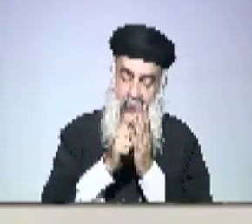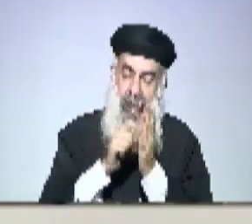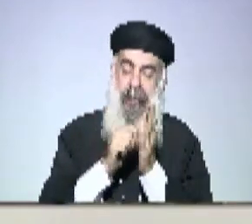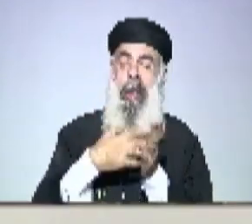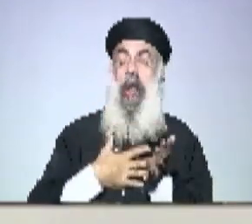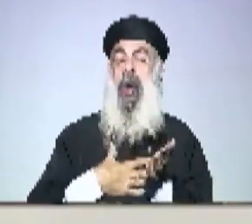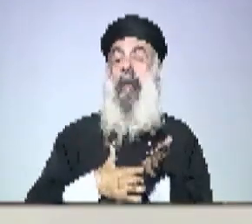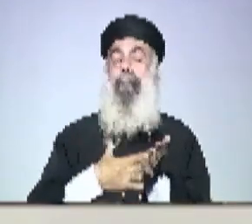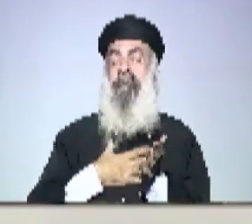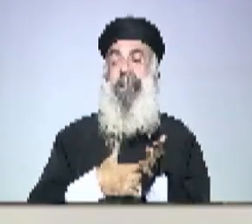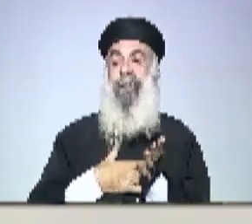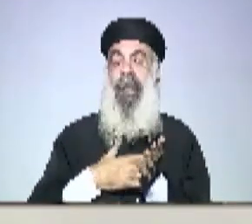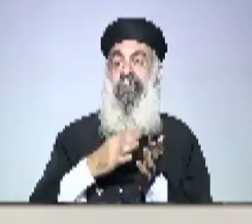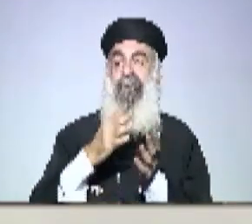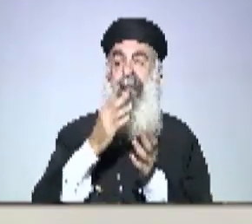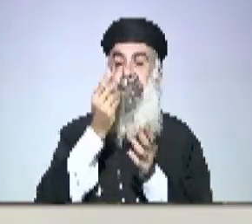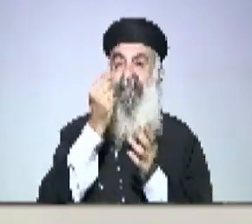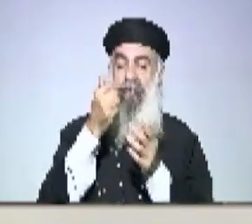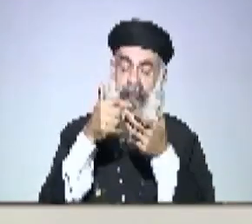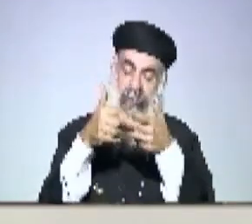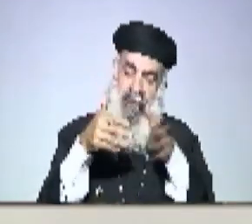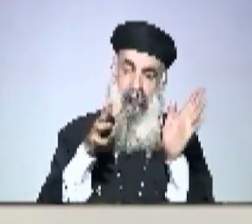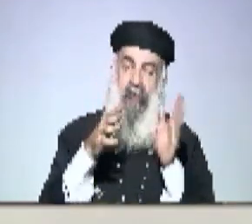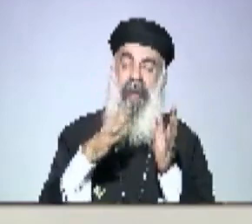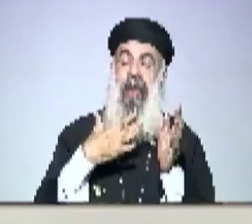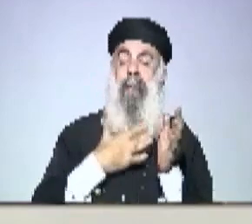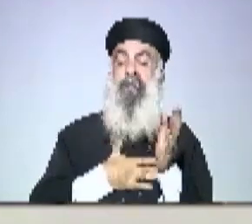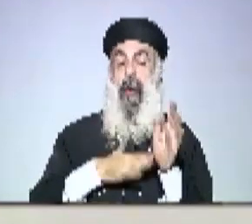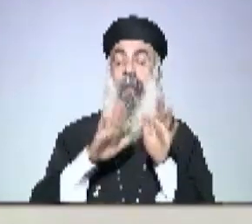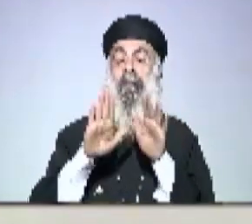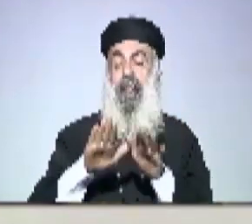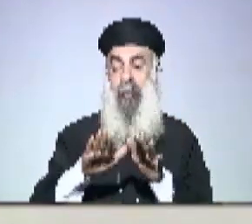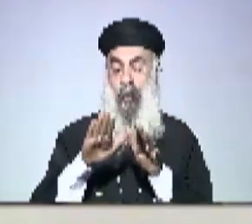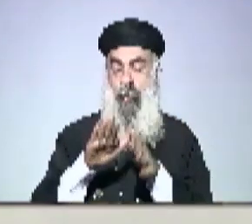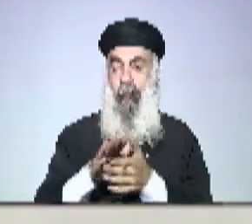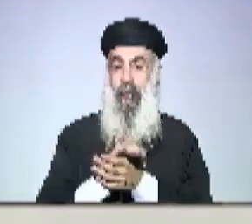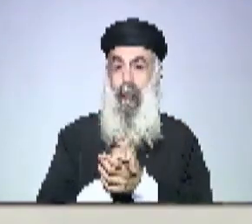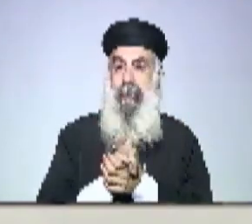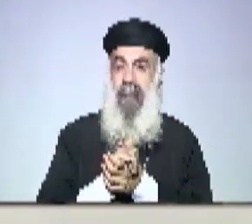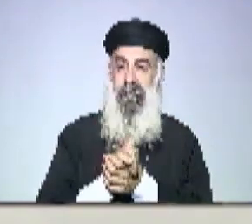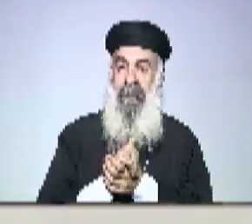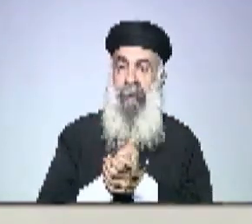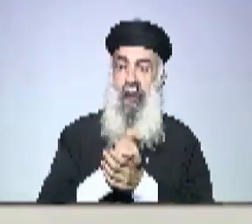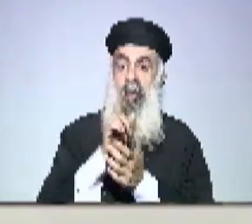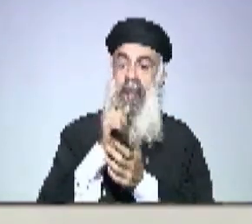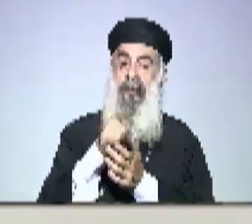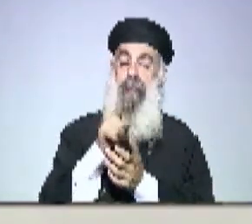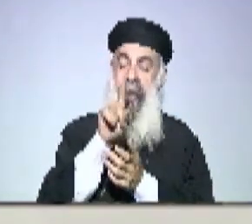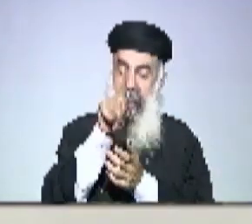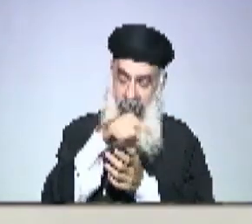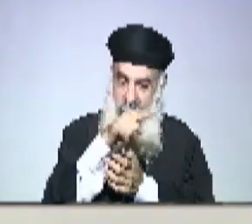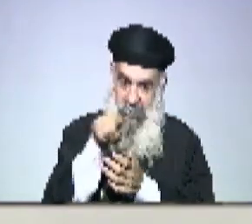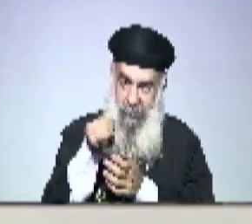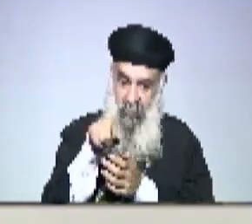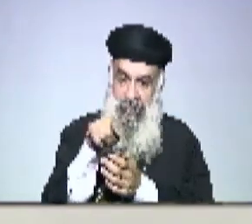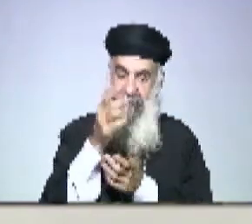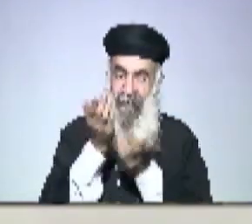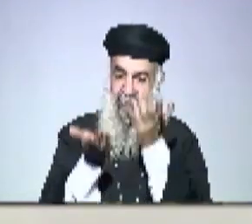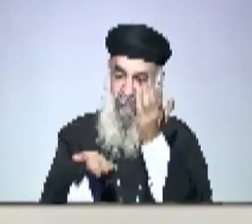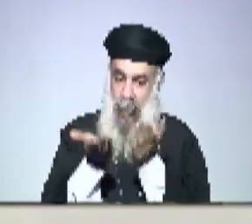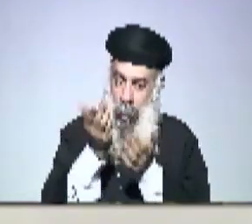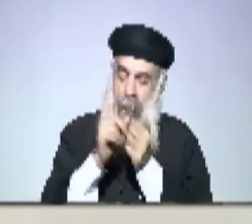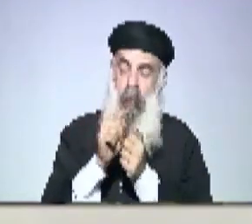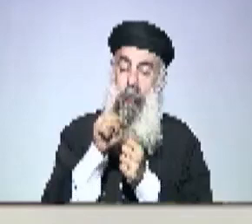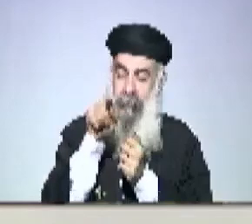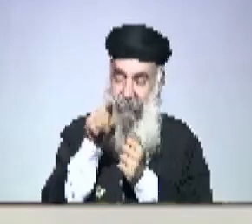الحب المال بيروح لكن الحب قائم فهم غلطانين في في الظلم